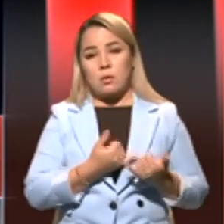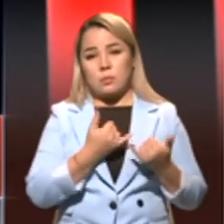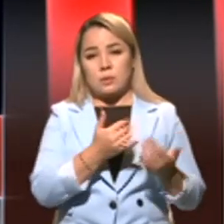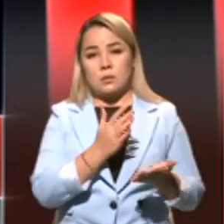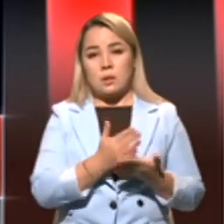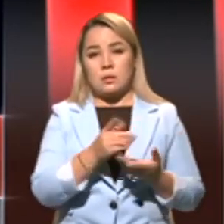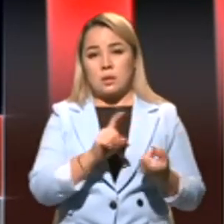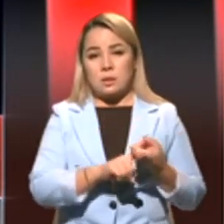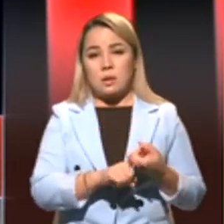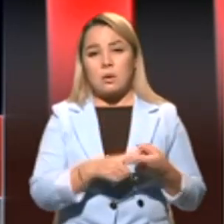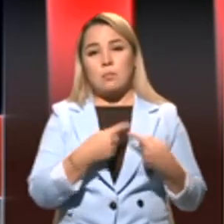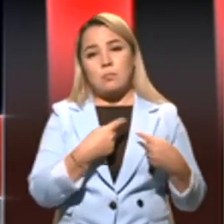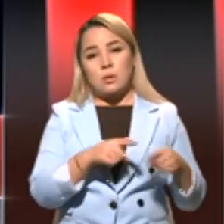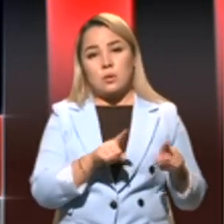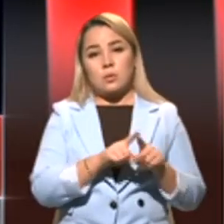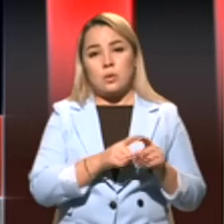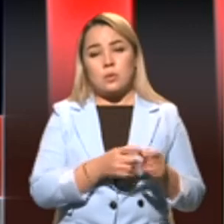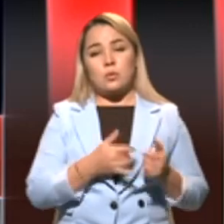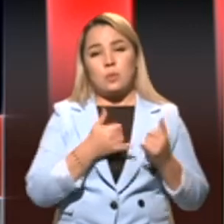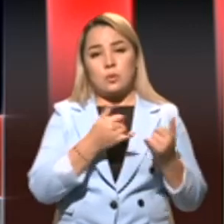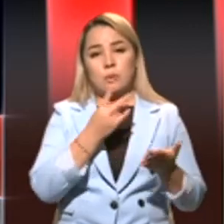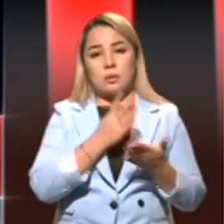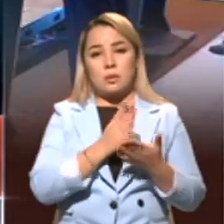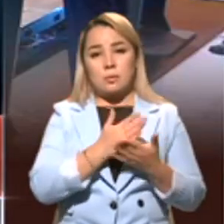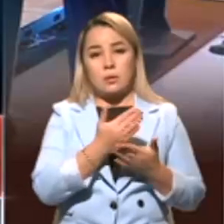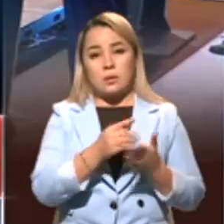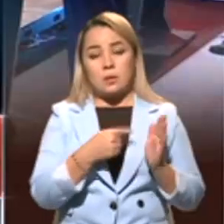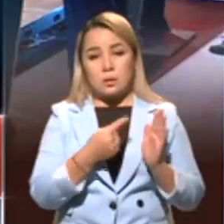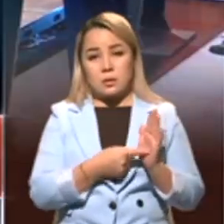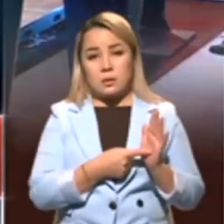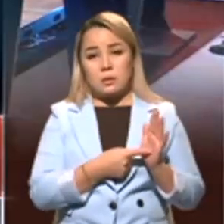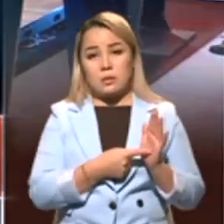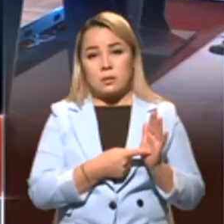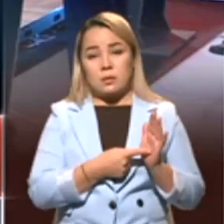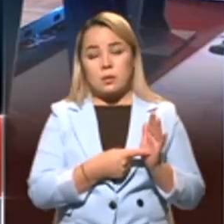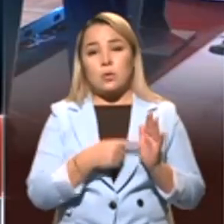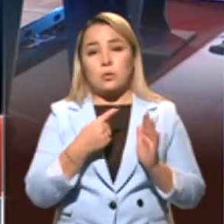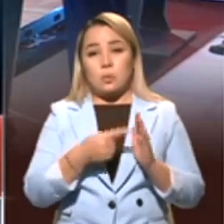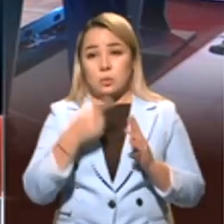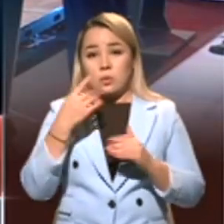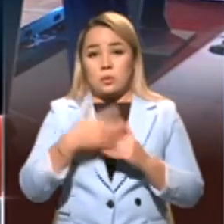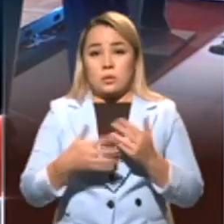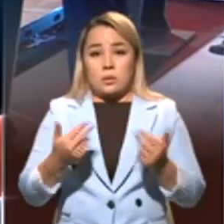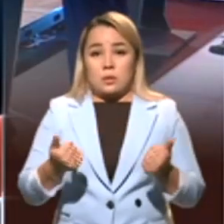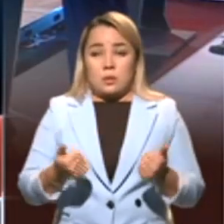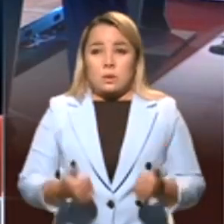қарау, немесе басқа бір дінге деген құрметпен қарау деген мәселе ғой. Сұрақ түсінікті ма?